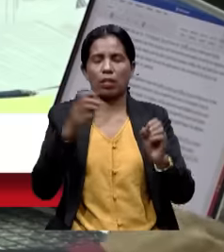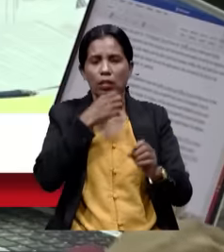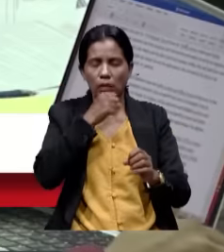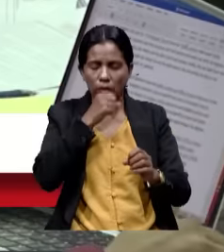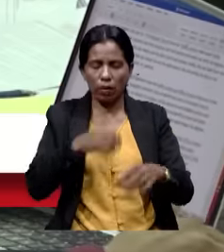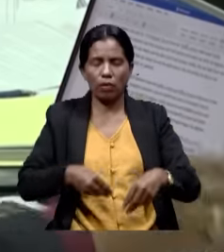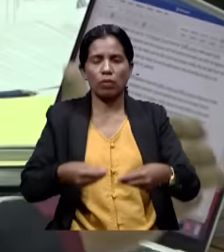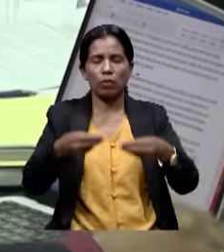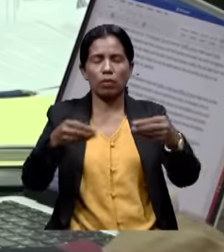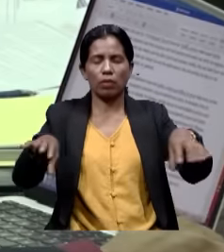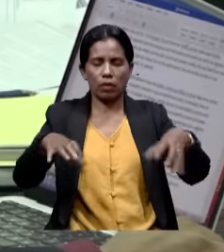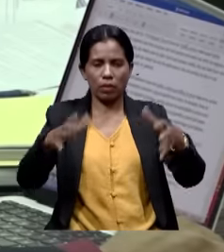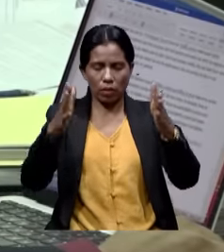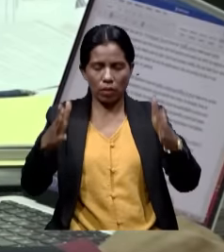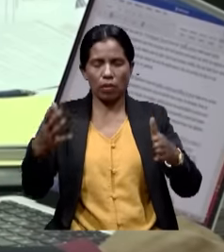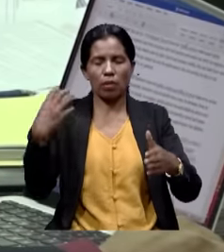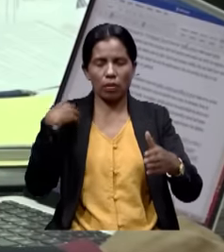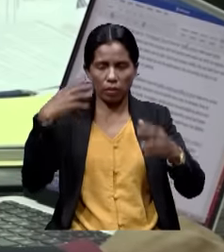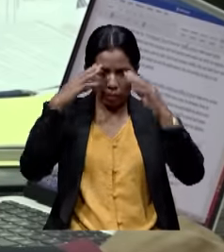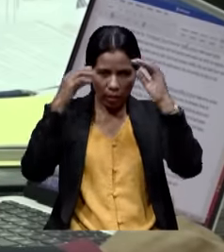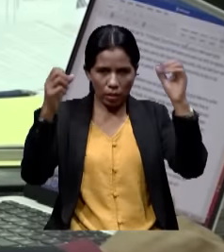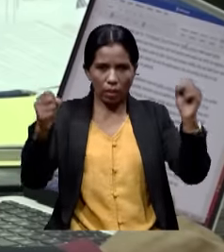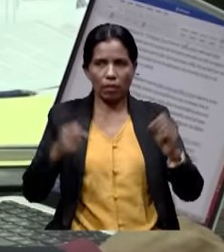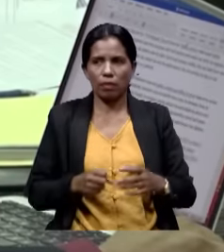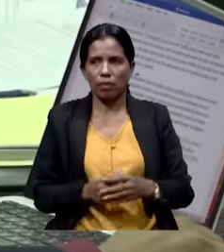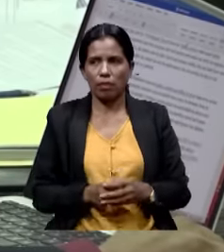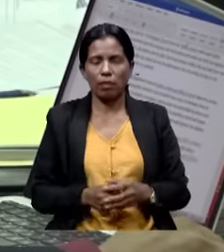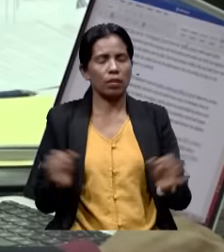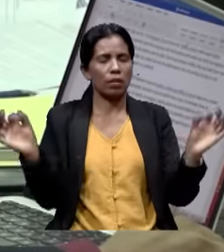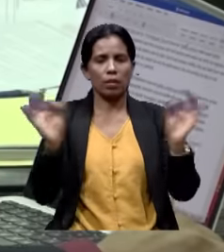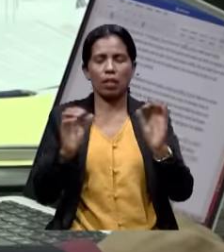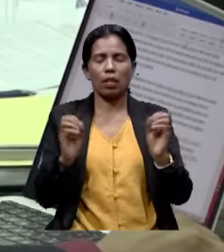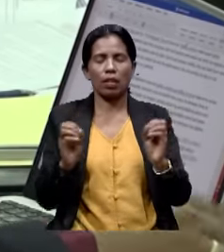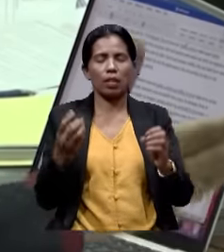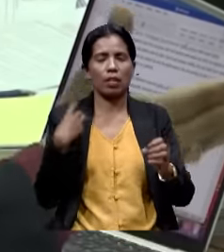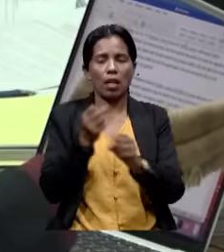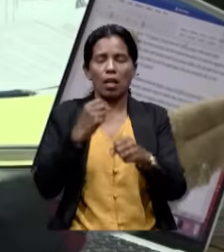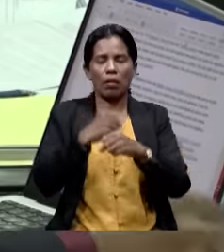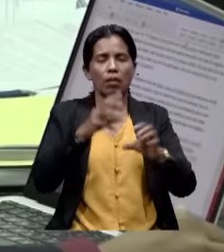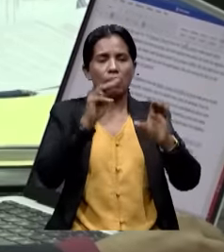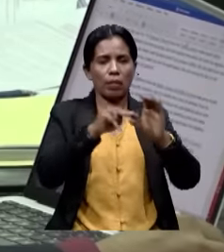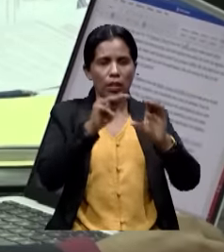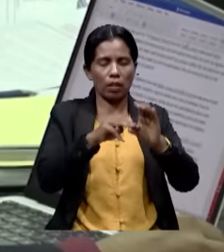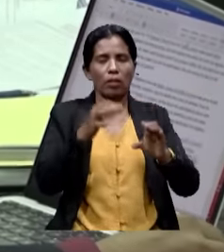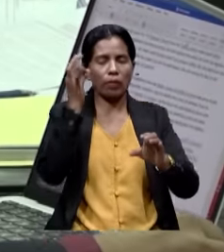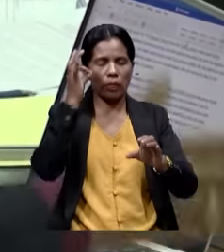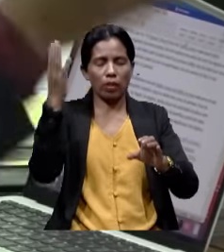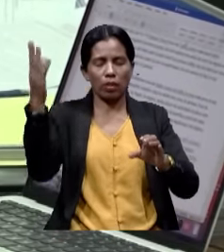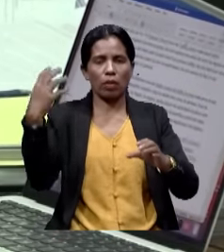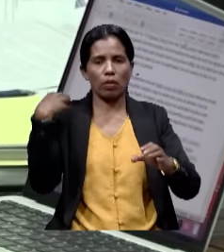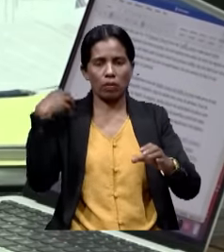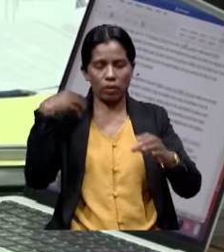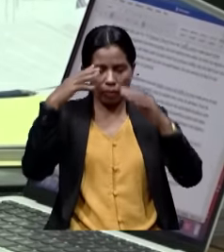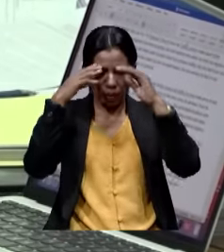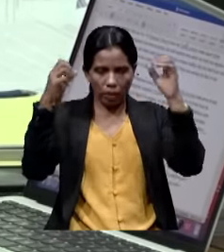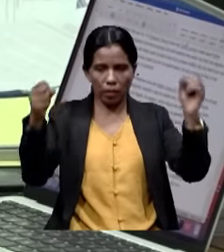ba funcionário sira tahan ia palácio di presidente da república. Selain tabel kria fal mercado be fruta zire fali palácio do governo di kliu lori